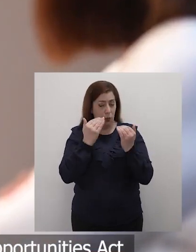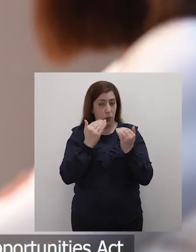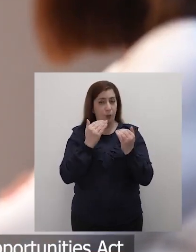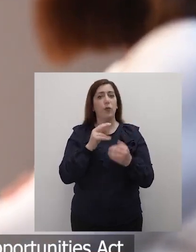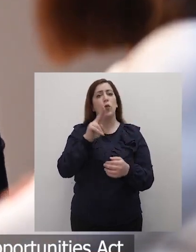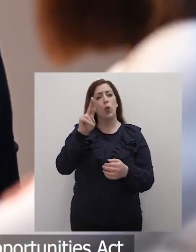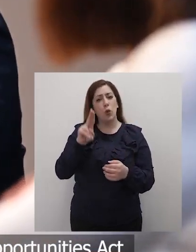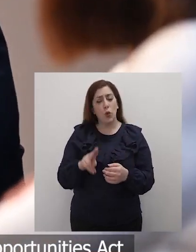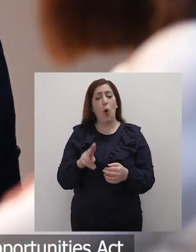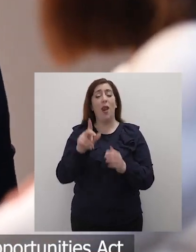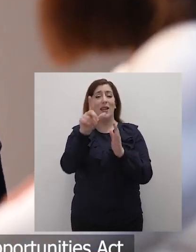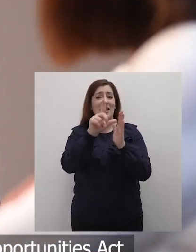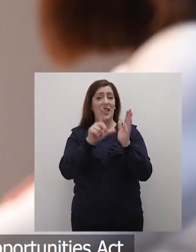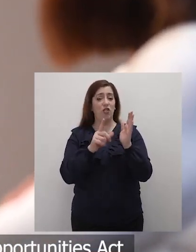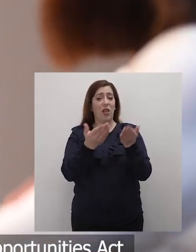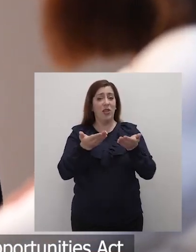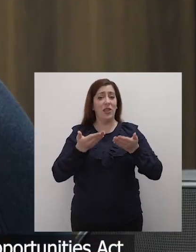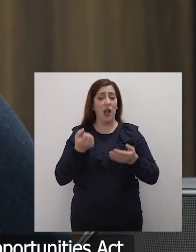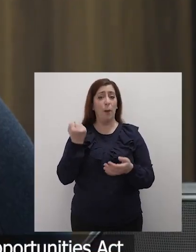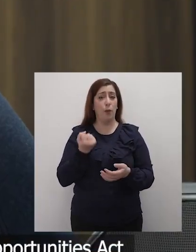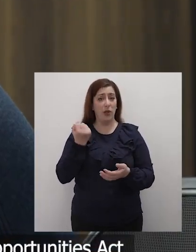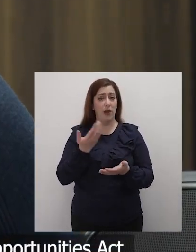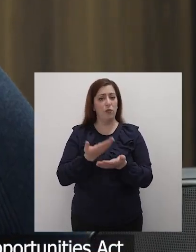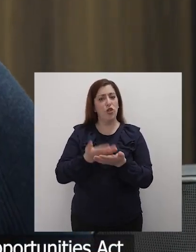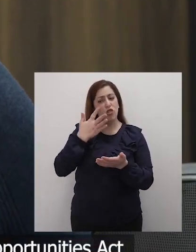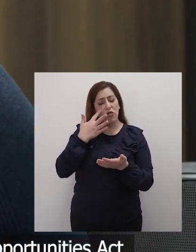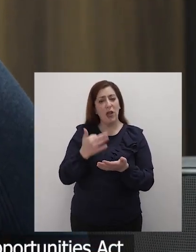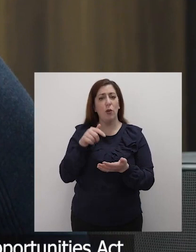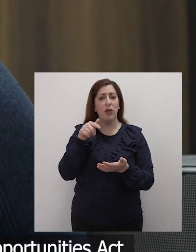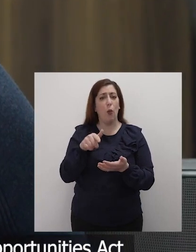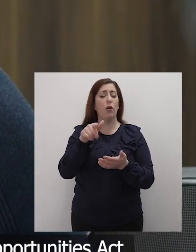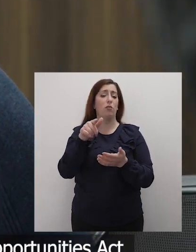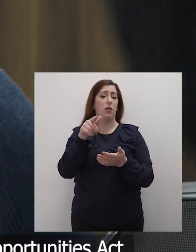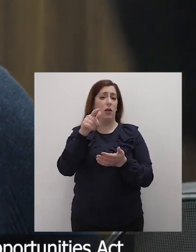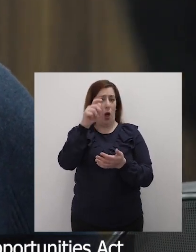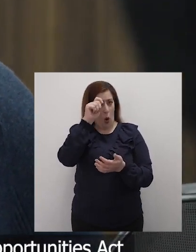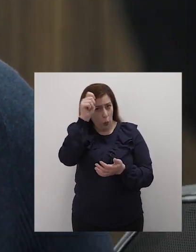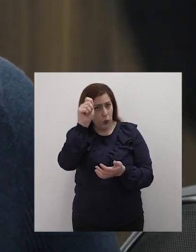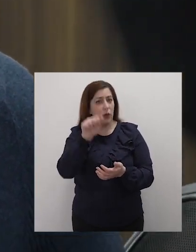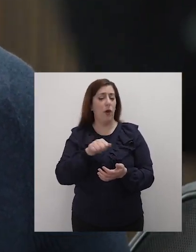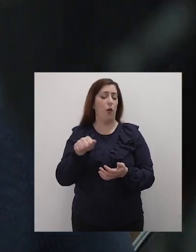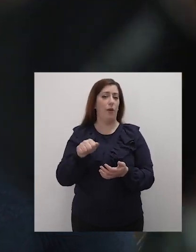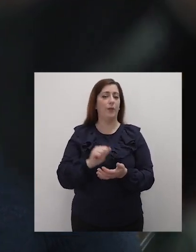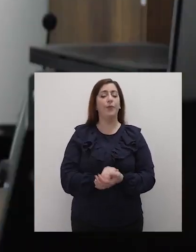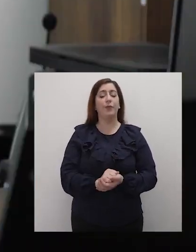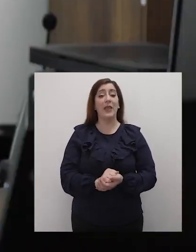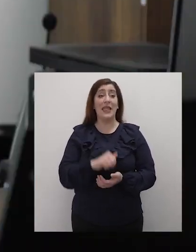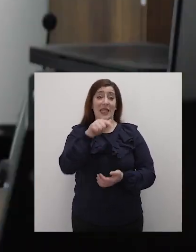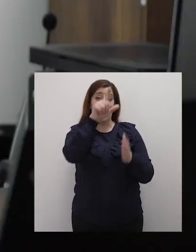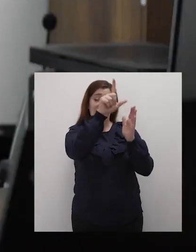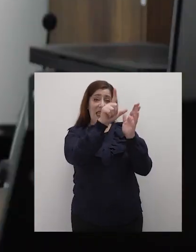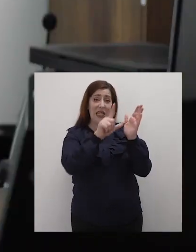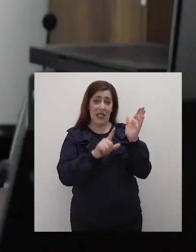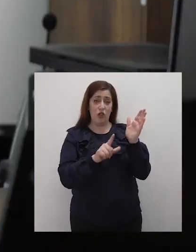-istatati li ta-tigna l-liġi fejjitħoll r-għat dwar l-opportunitajit indaz persunin dizabilta l-lum il-konvenzjoni i